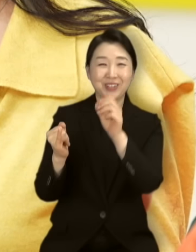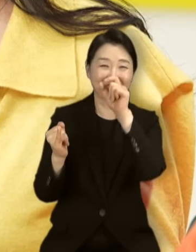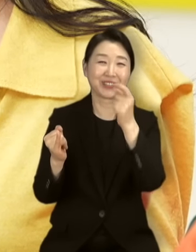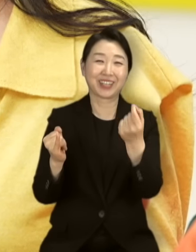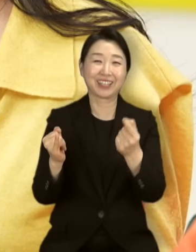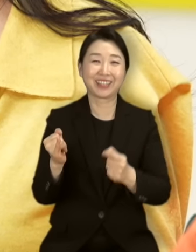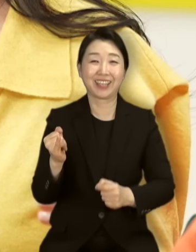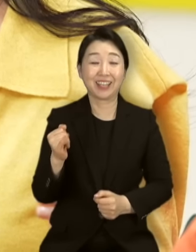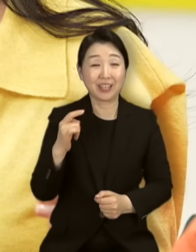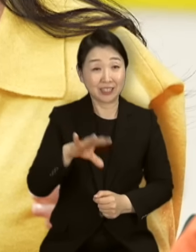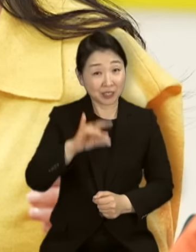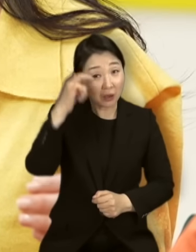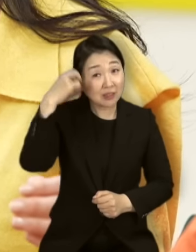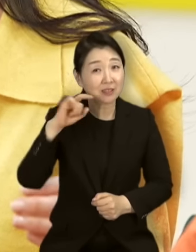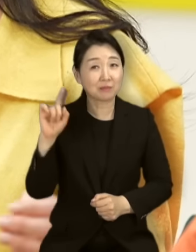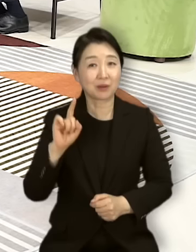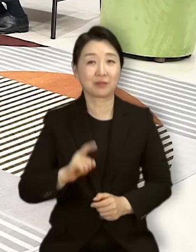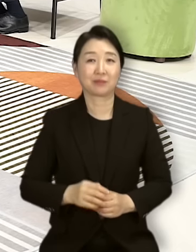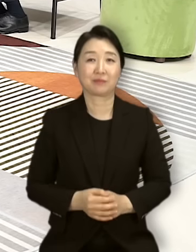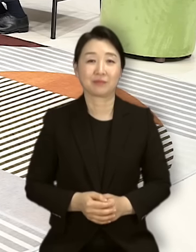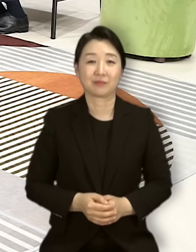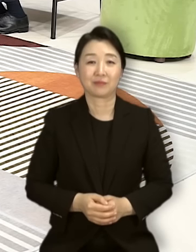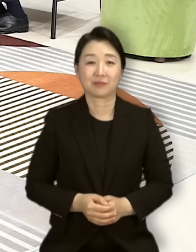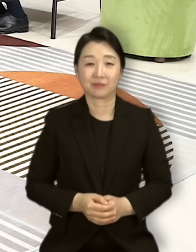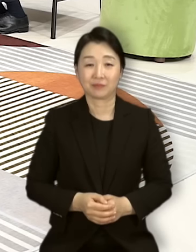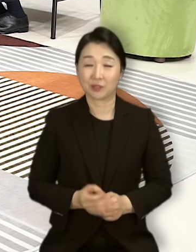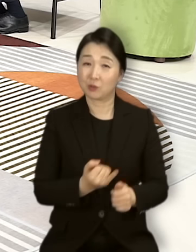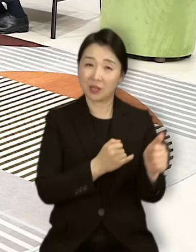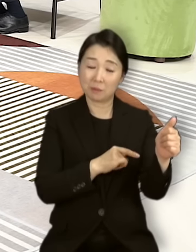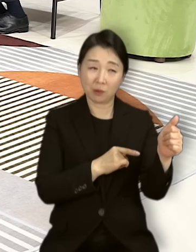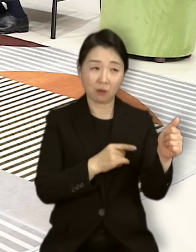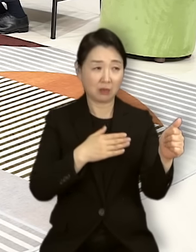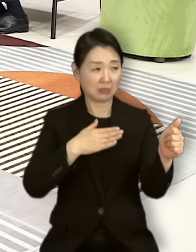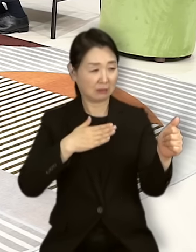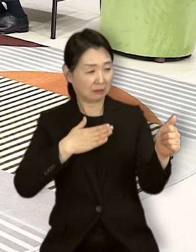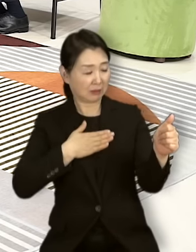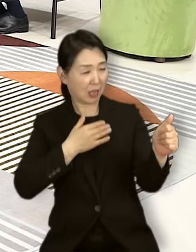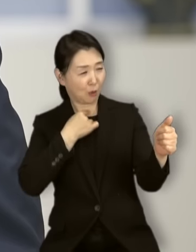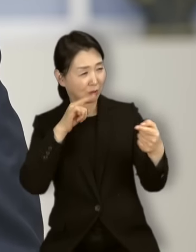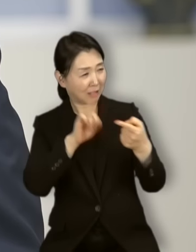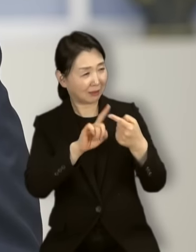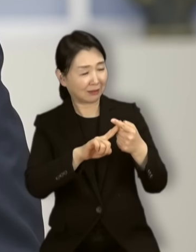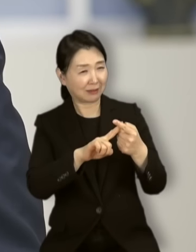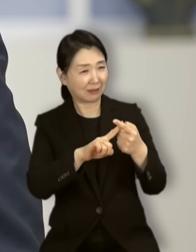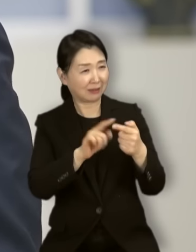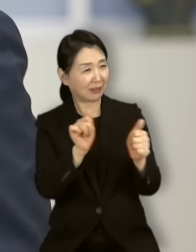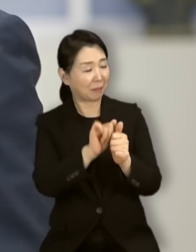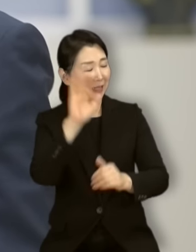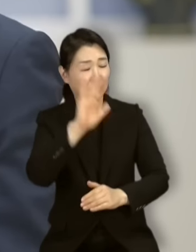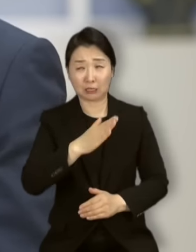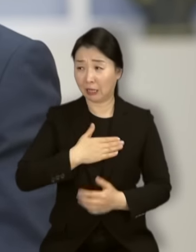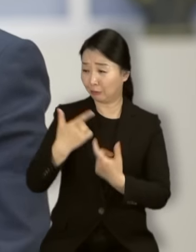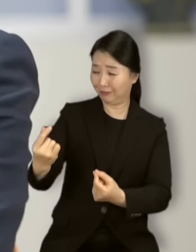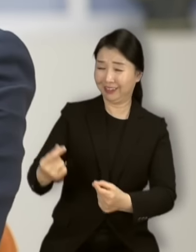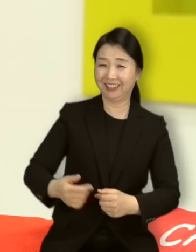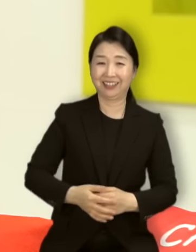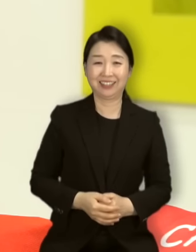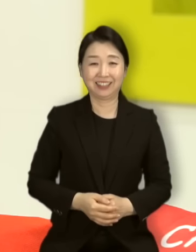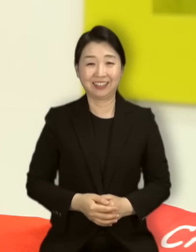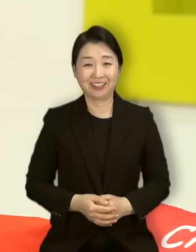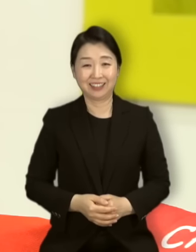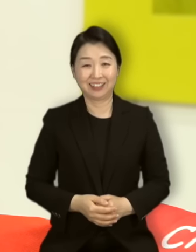멀었어 저도 그랬고요 말아야 돼 그 뭐 은 어떤 어